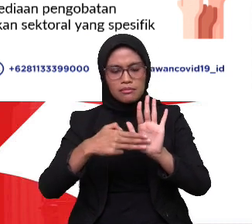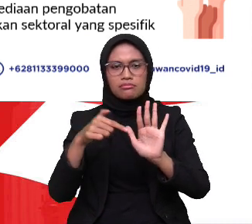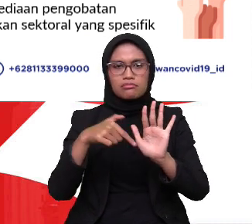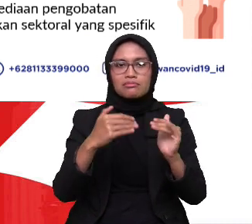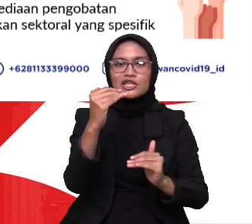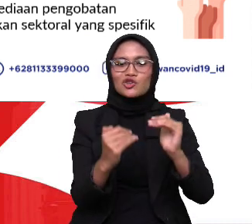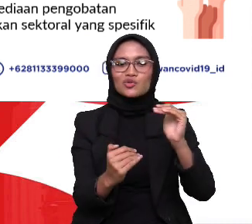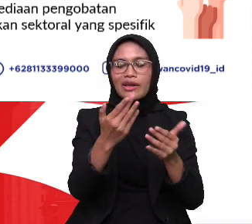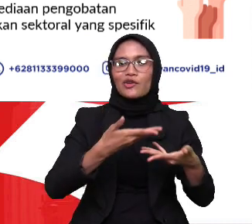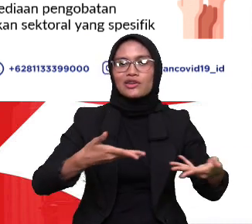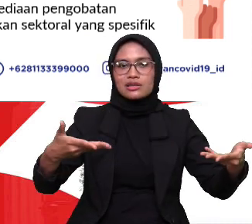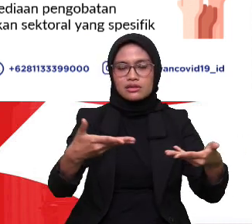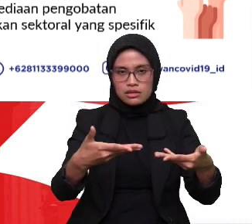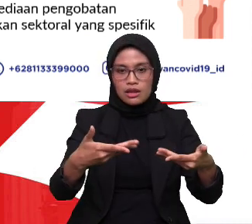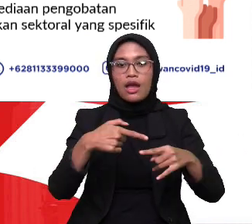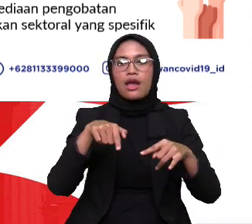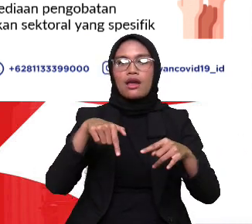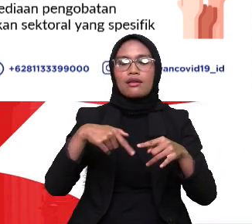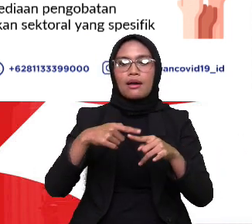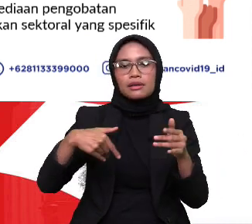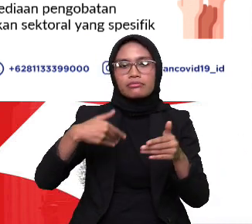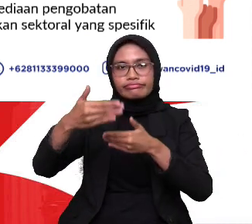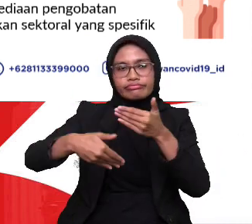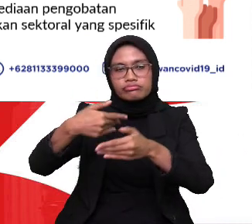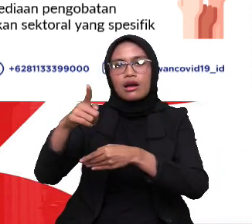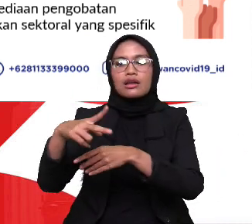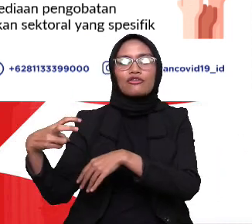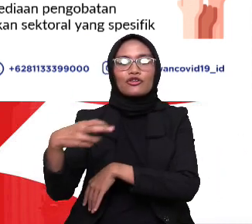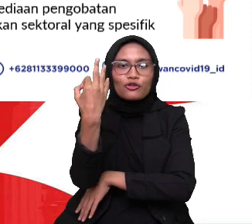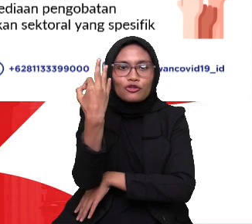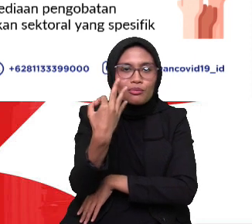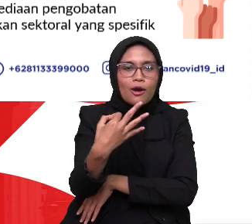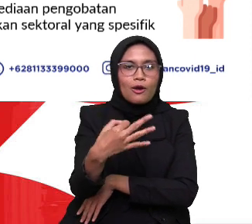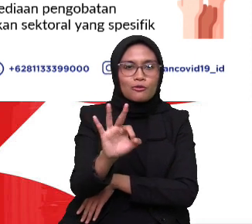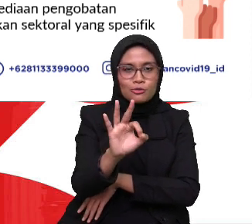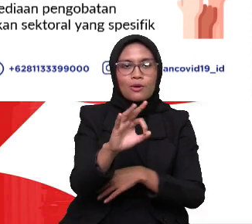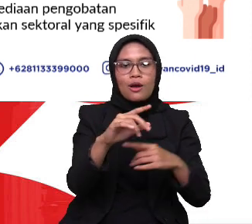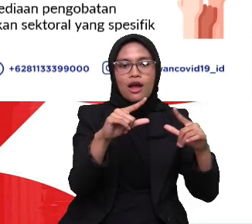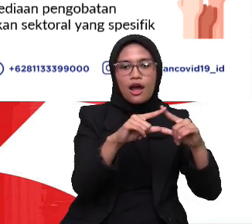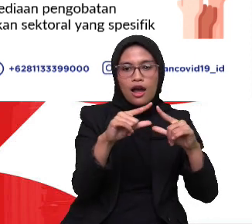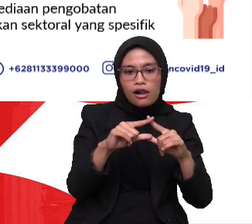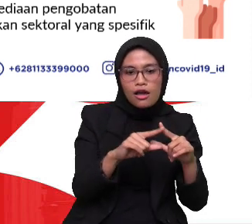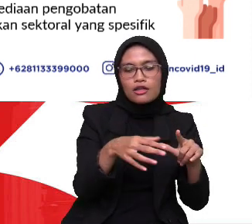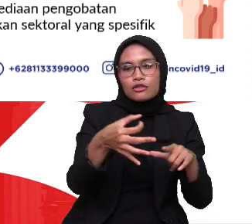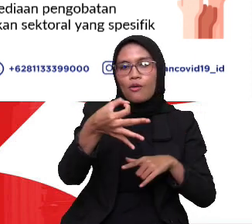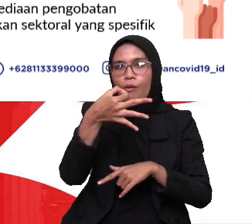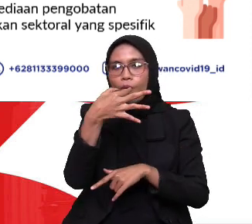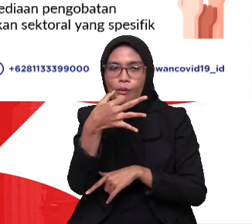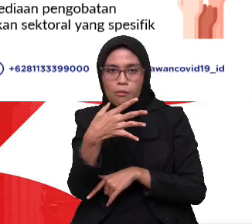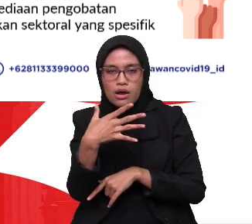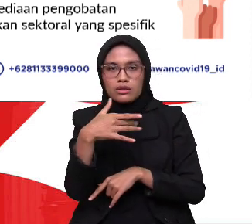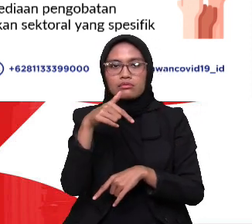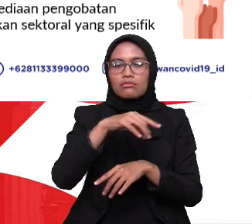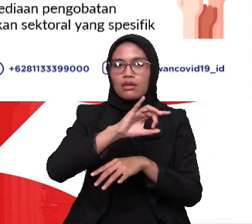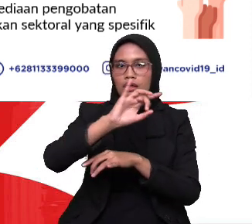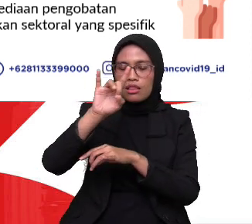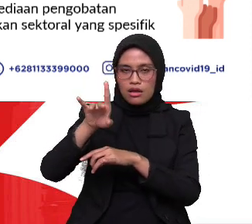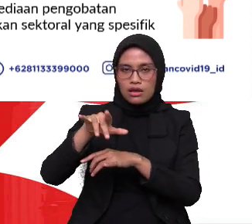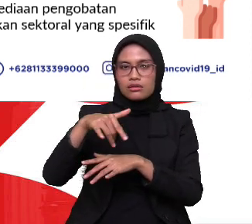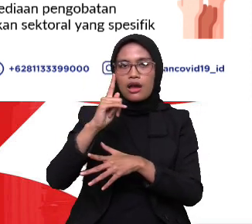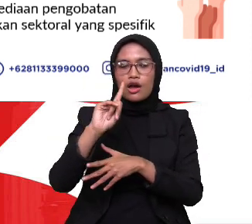layaknya kemunculan varian baru maupun ketersediaan alat dan Hai seperti vaksin covert 19